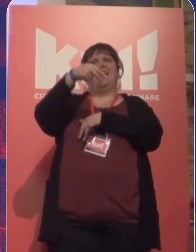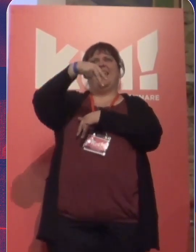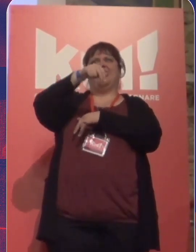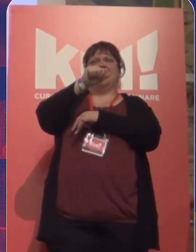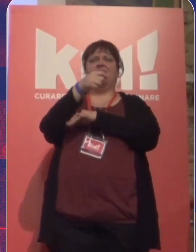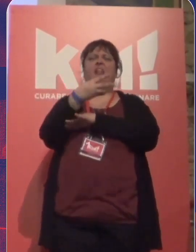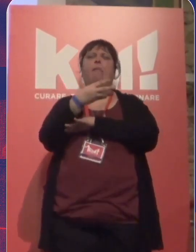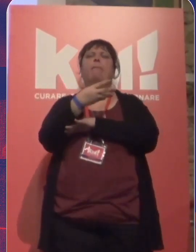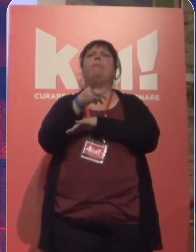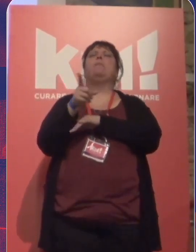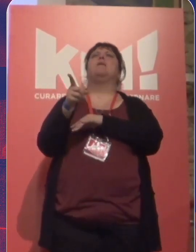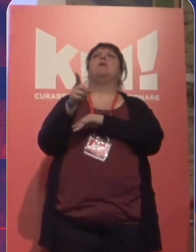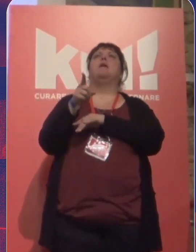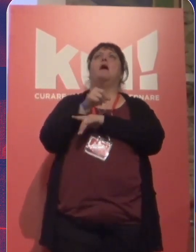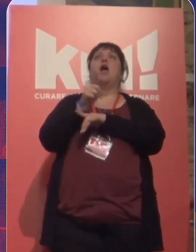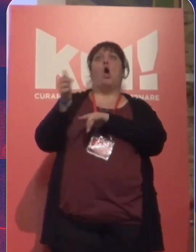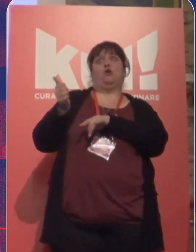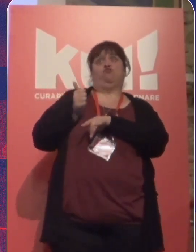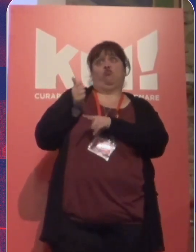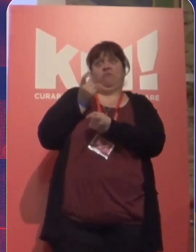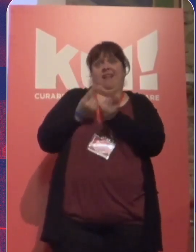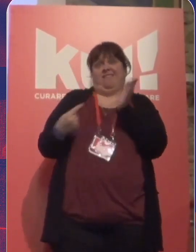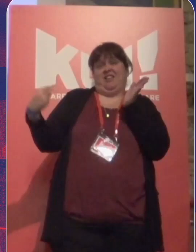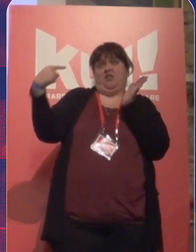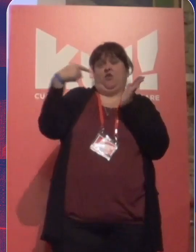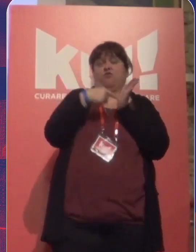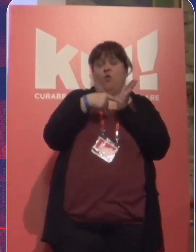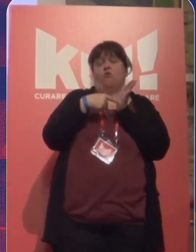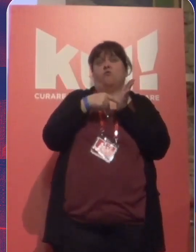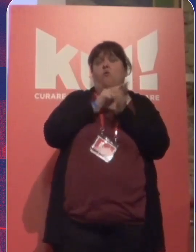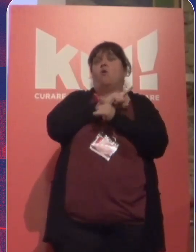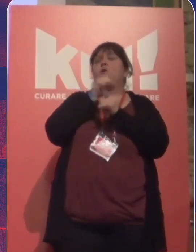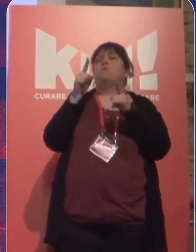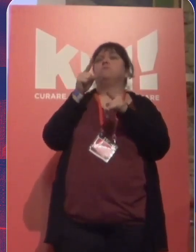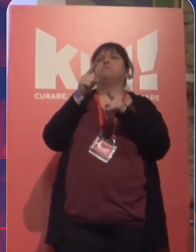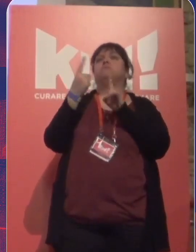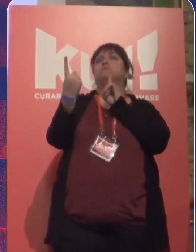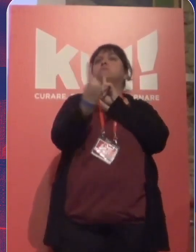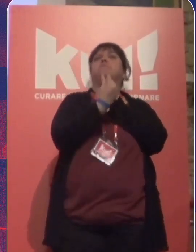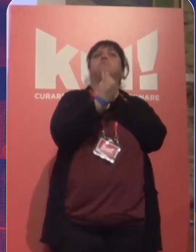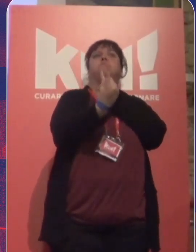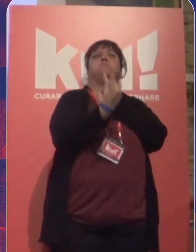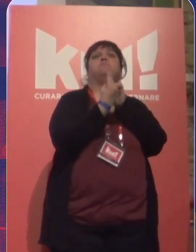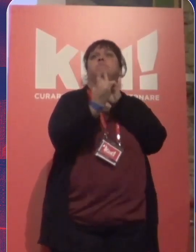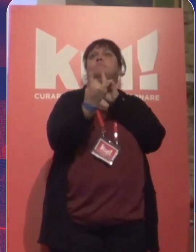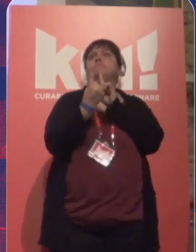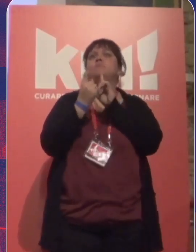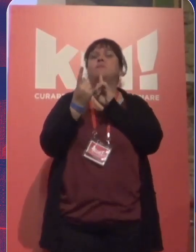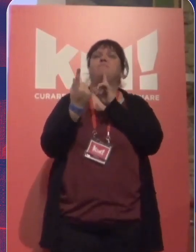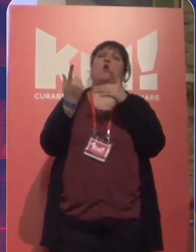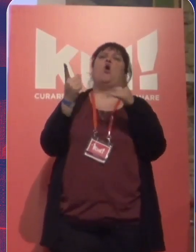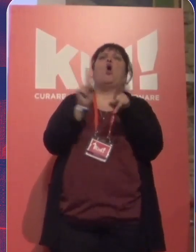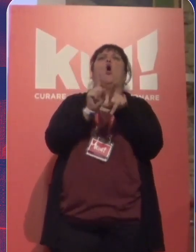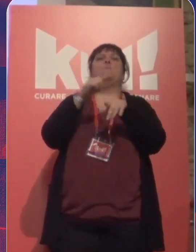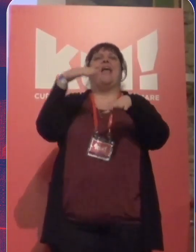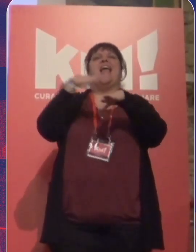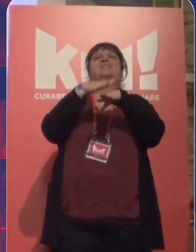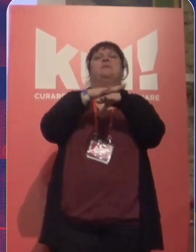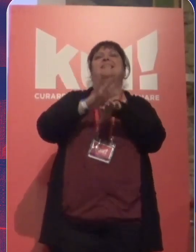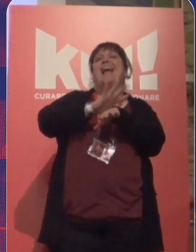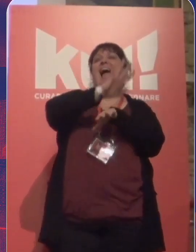esperienza dell'altro come luogo minaccioso per la propria vita la guerra